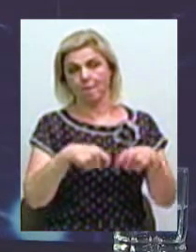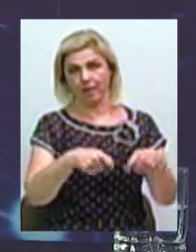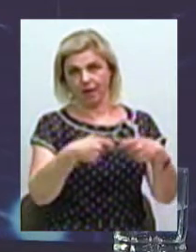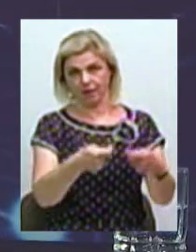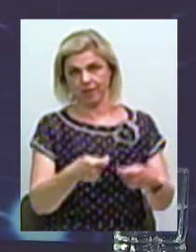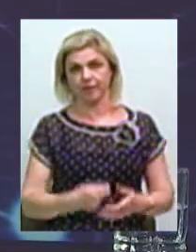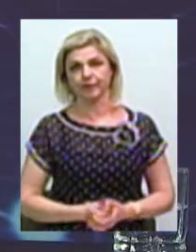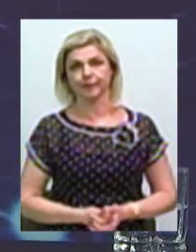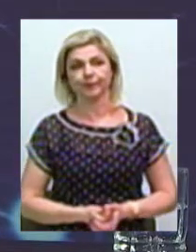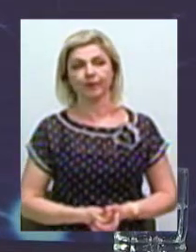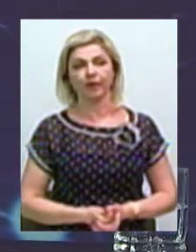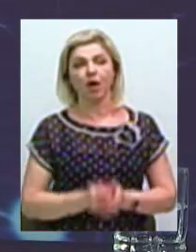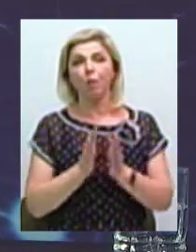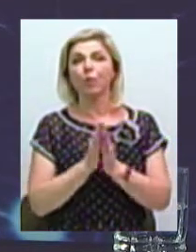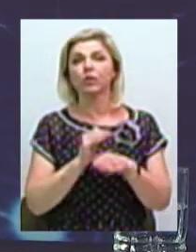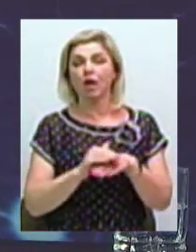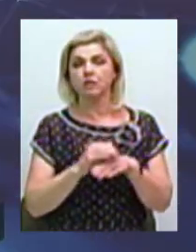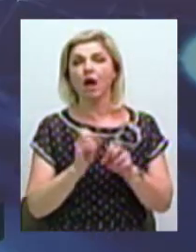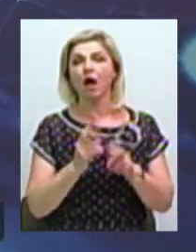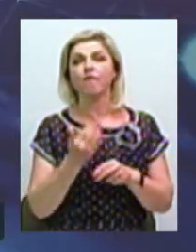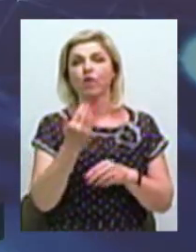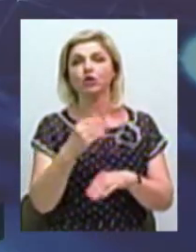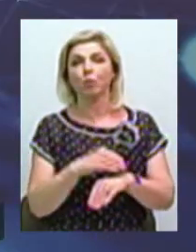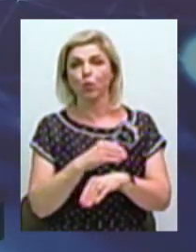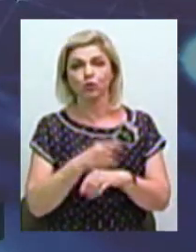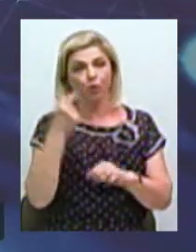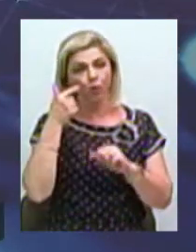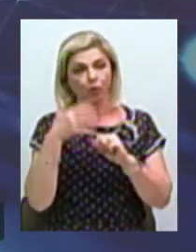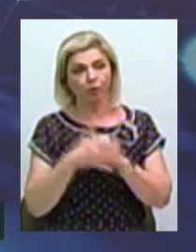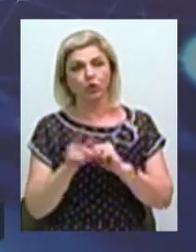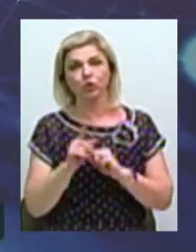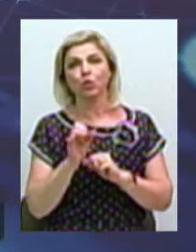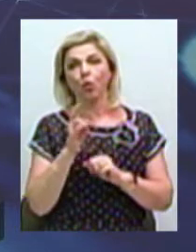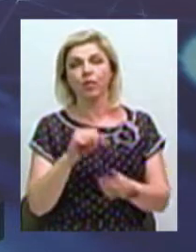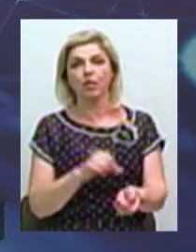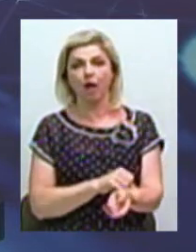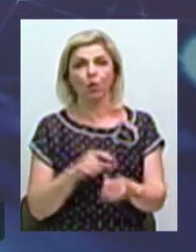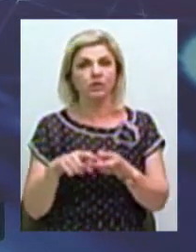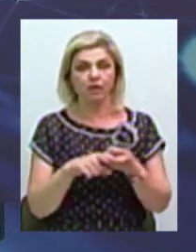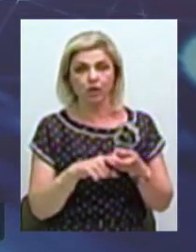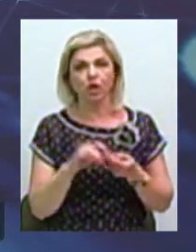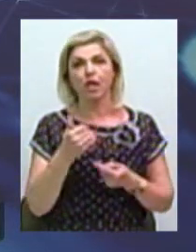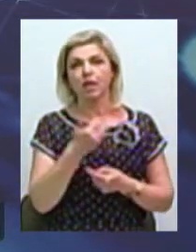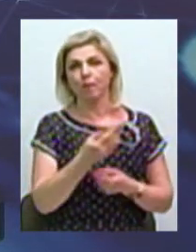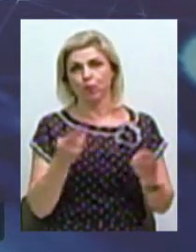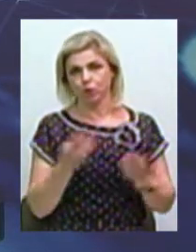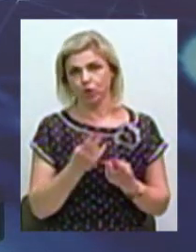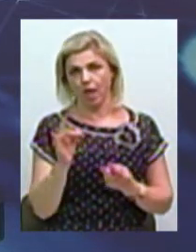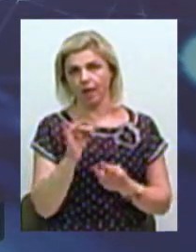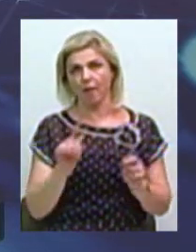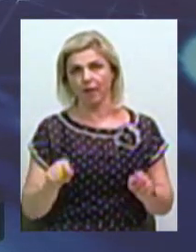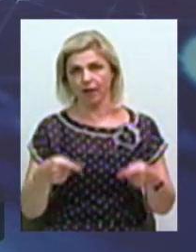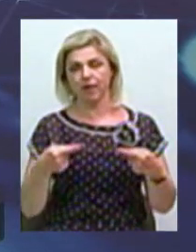кажется. Анастасія, будь ласка, як ваш чоловік зрозумів, що він наркозалежний і йому необхідна